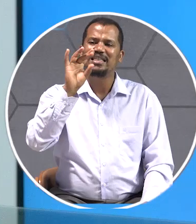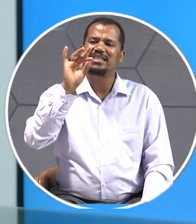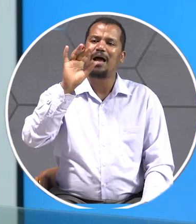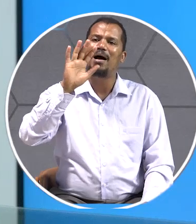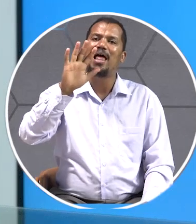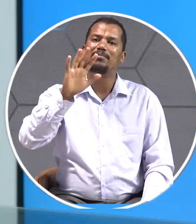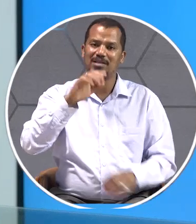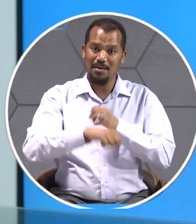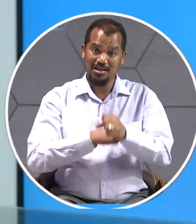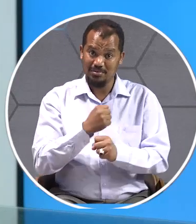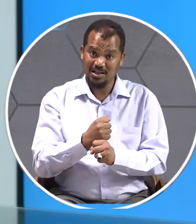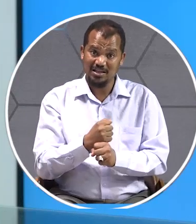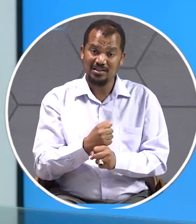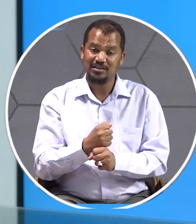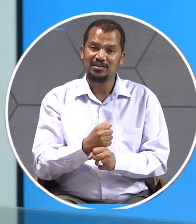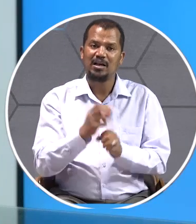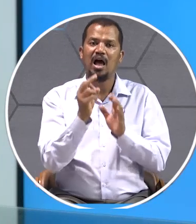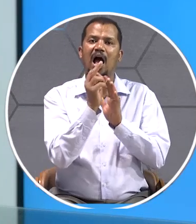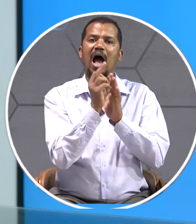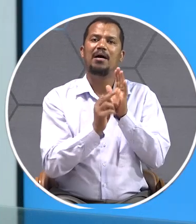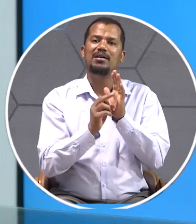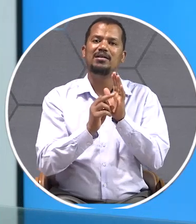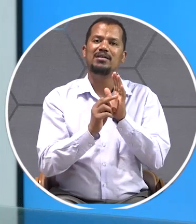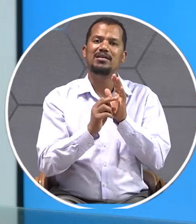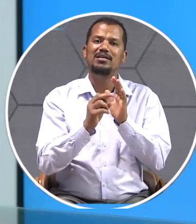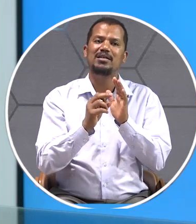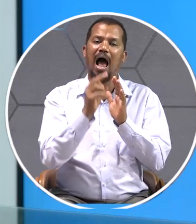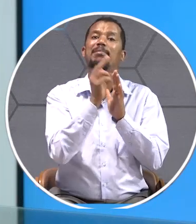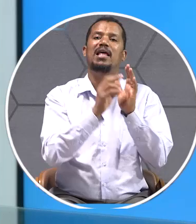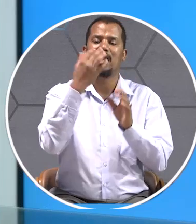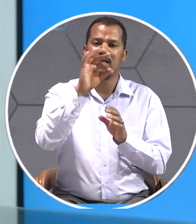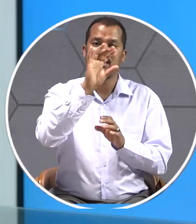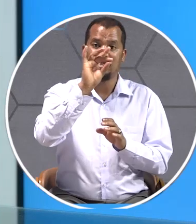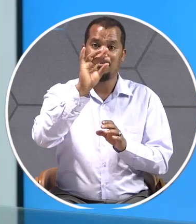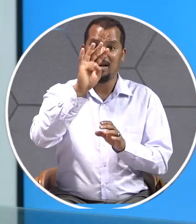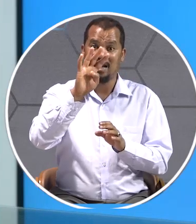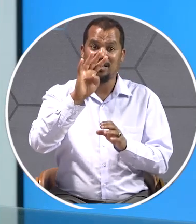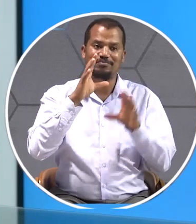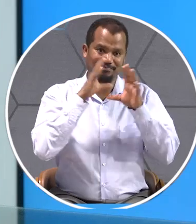ላይ ሐምሌ 84 ጨርሰን ልክ 85 አመት ተምረት ላይ